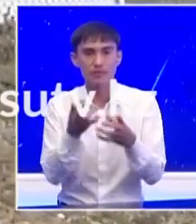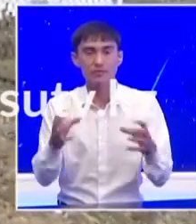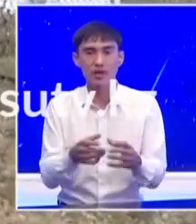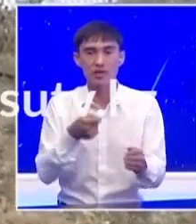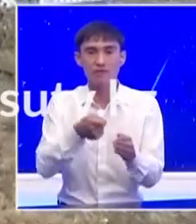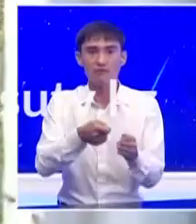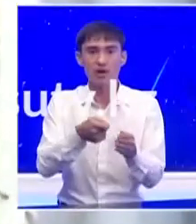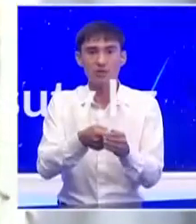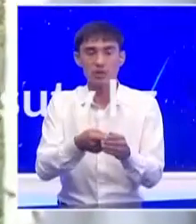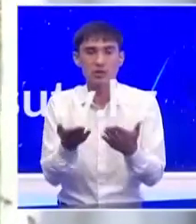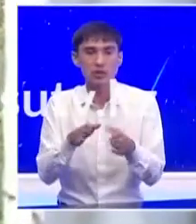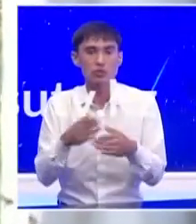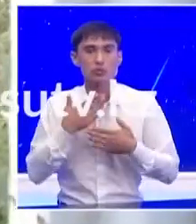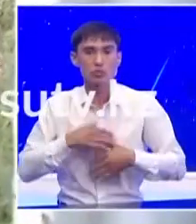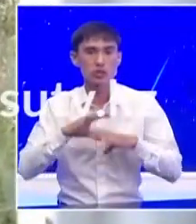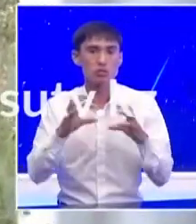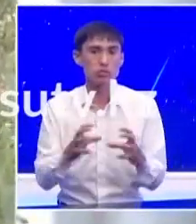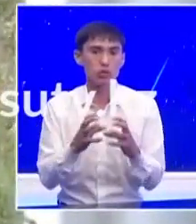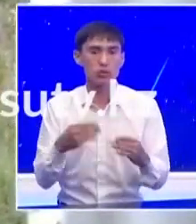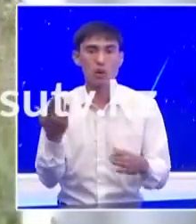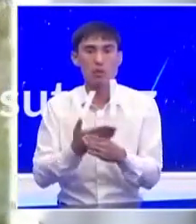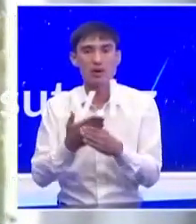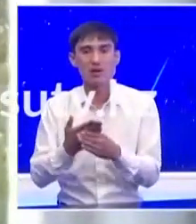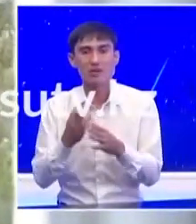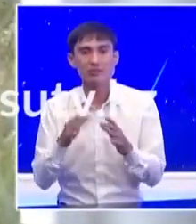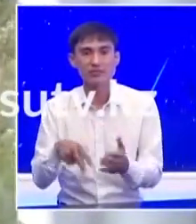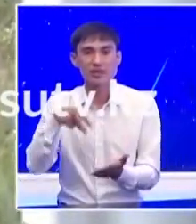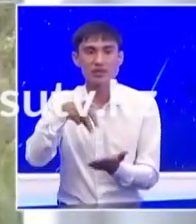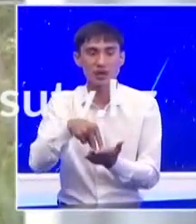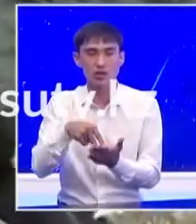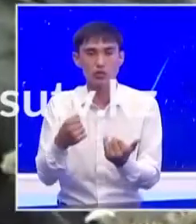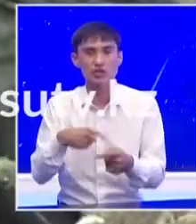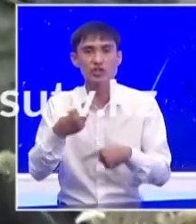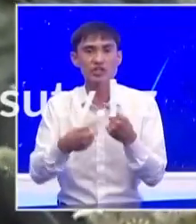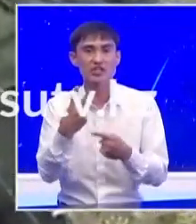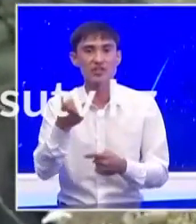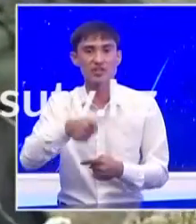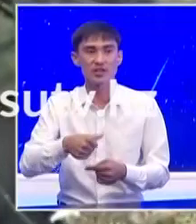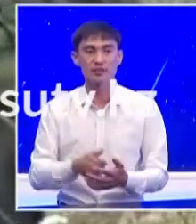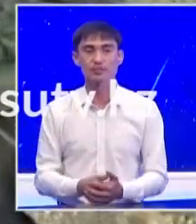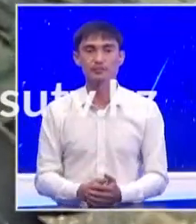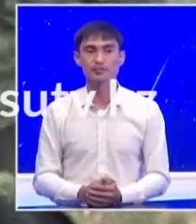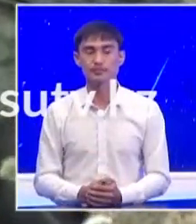выкормил. Такая неусыпная забота помогла детенышу встать на ноги уже через 2 недели.